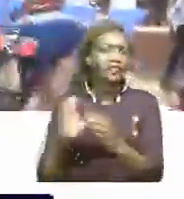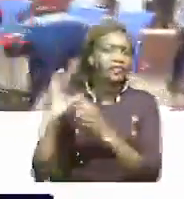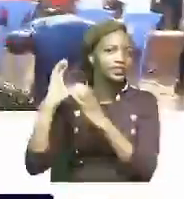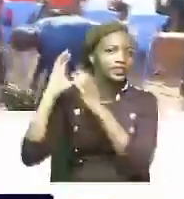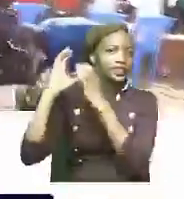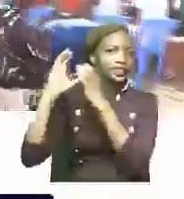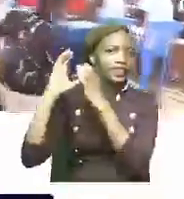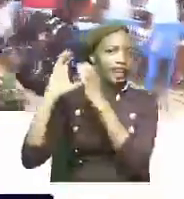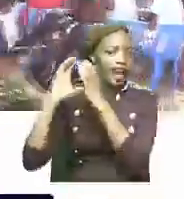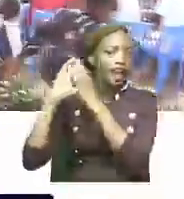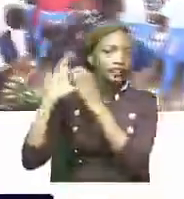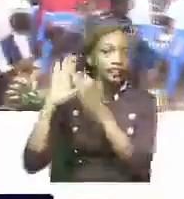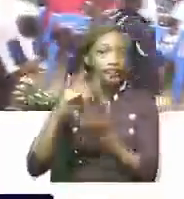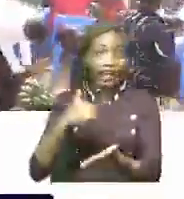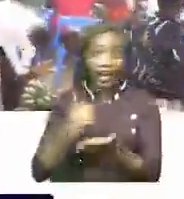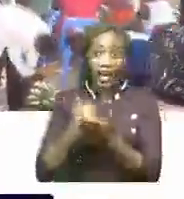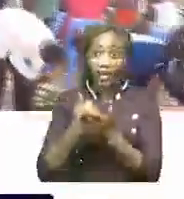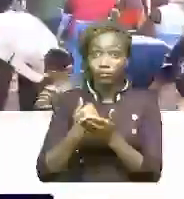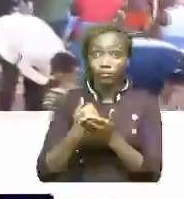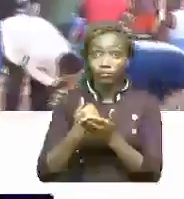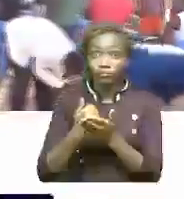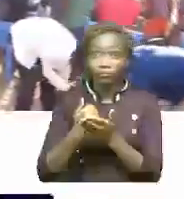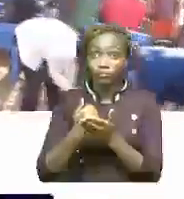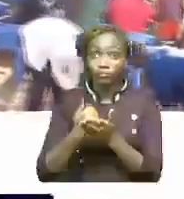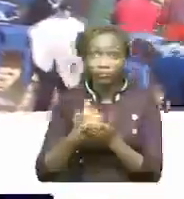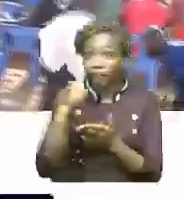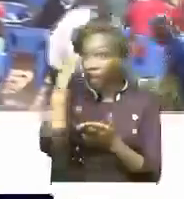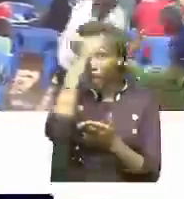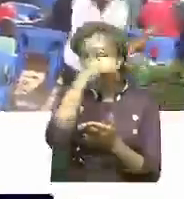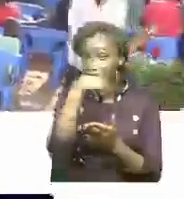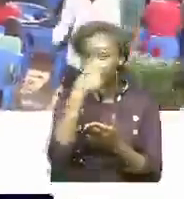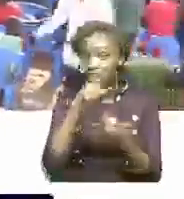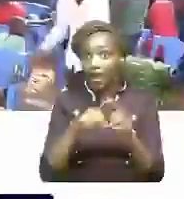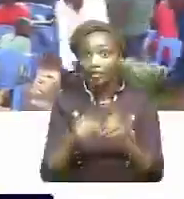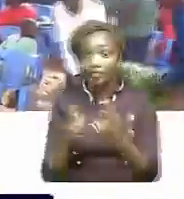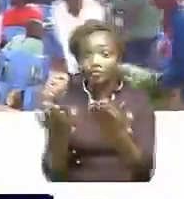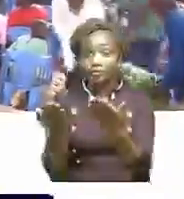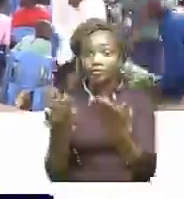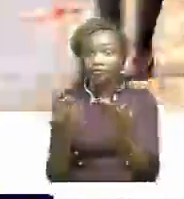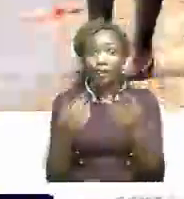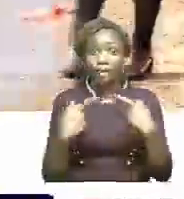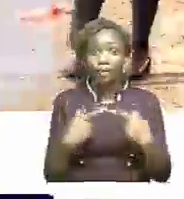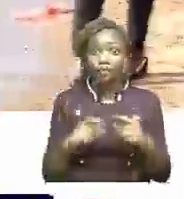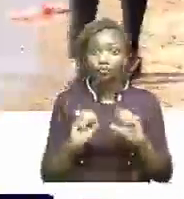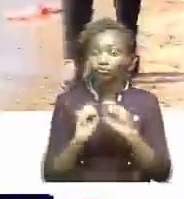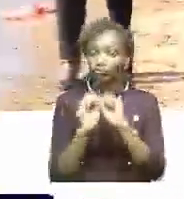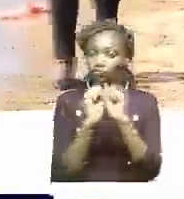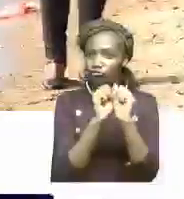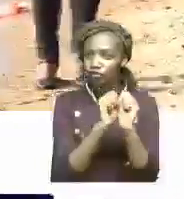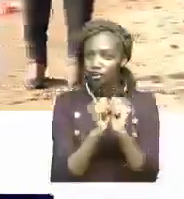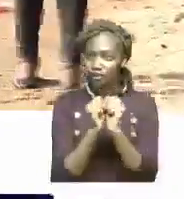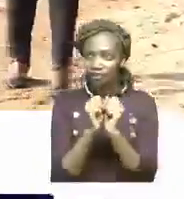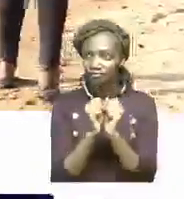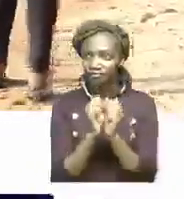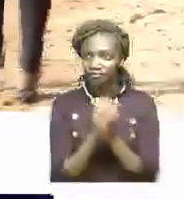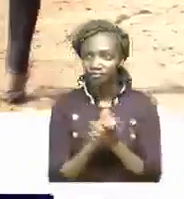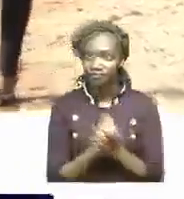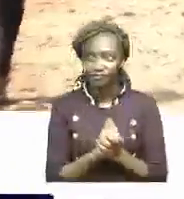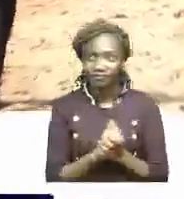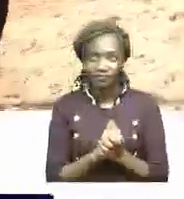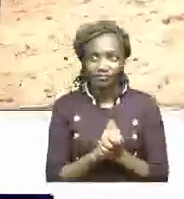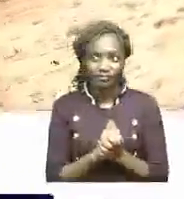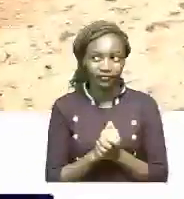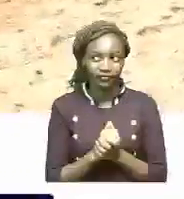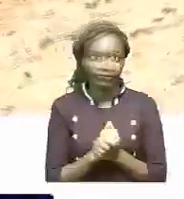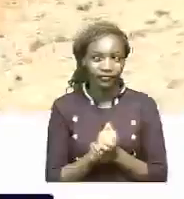kutambulisha Afrika kwa mataifa, na zaidi ya yote kuwaleta wanadamu pamoja. Mila na tamaduni za